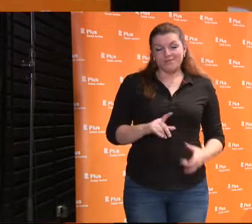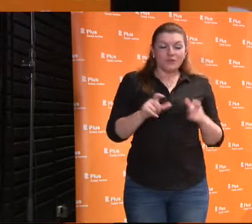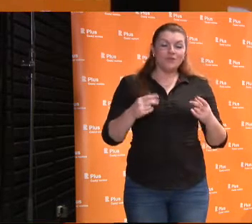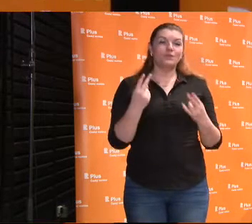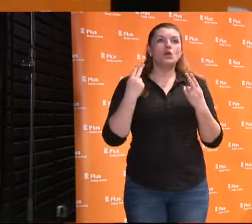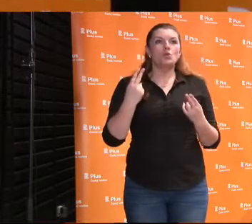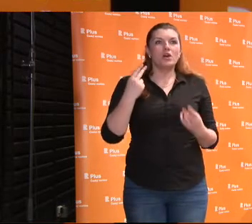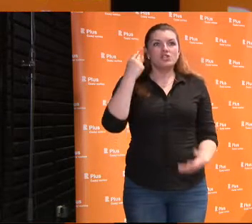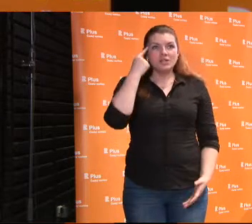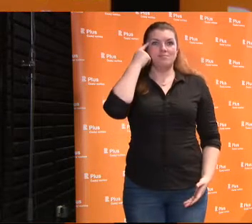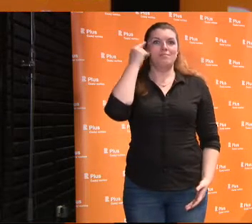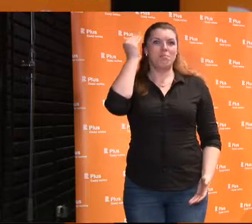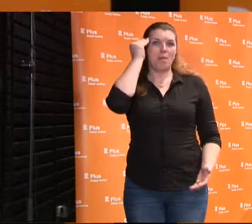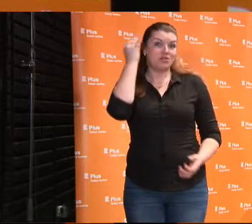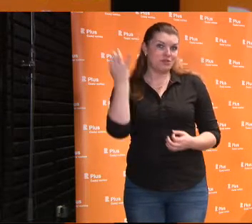že